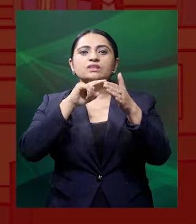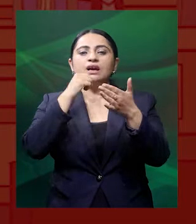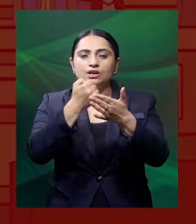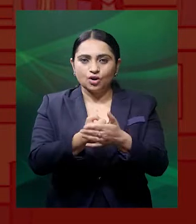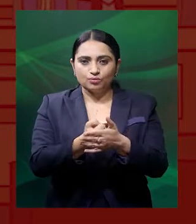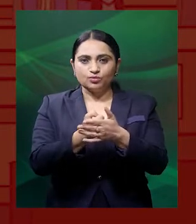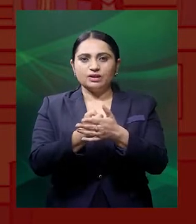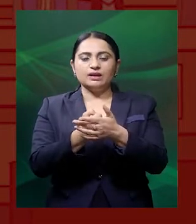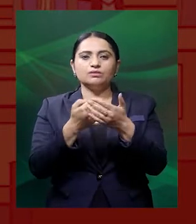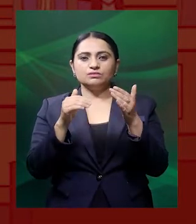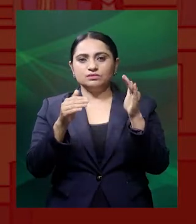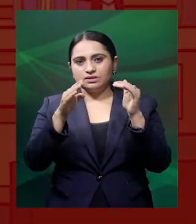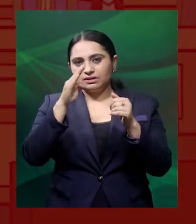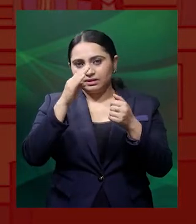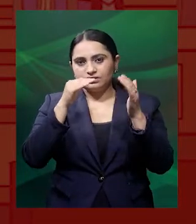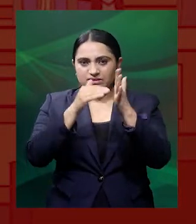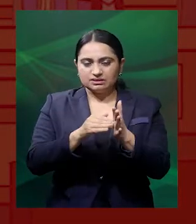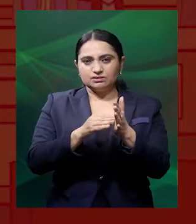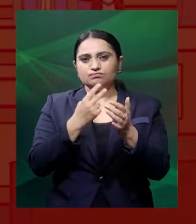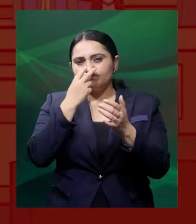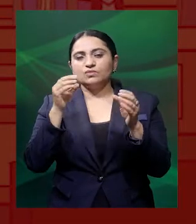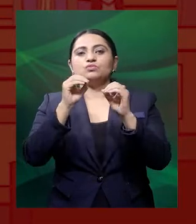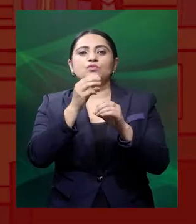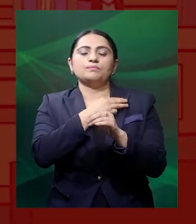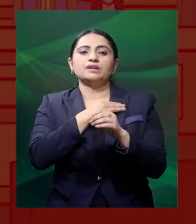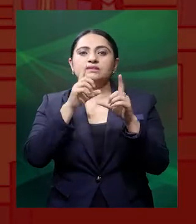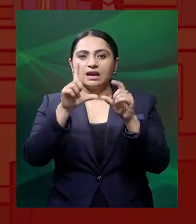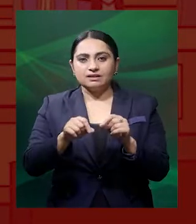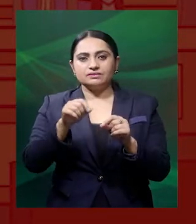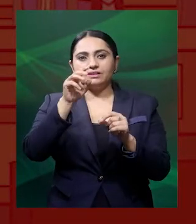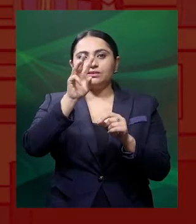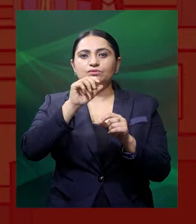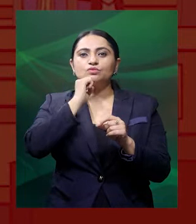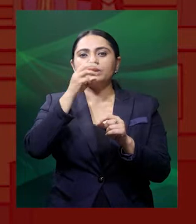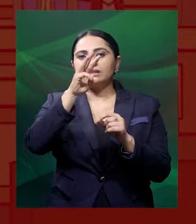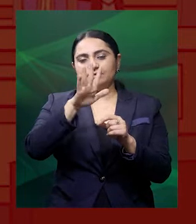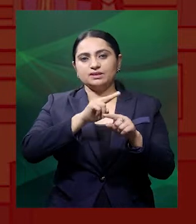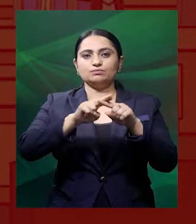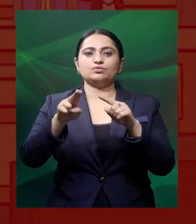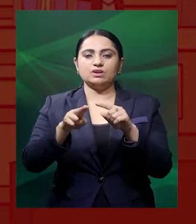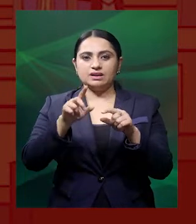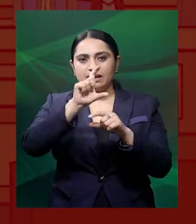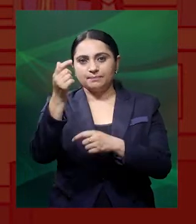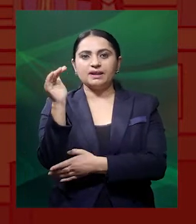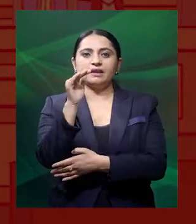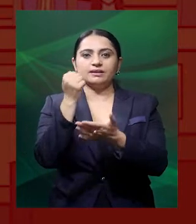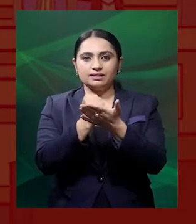नभएको, कुनै लाभको पदमा बहाल नरहेको र 35 वर्ष उमेर पूरा भएको नेपाली नागरिक हुनुपर्दछ।